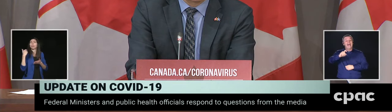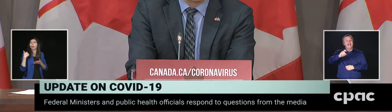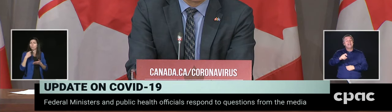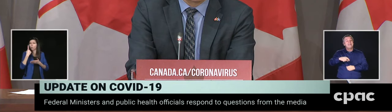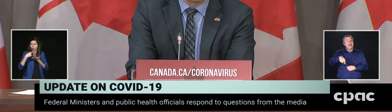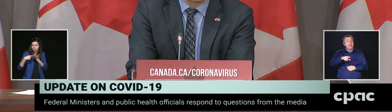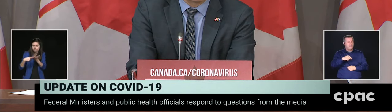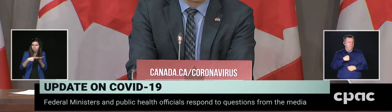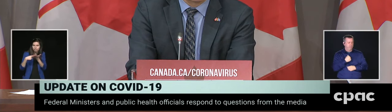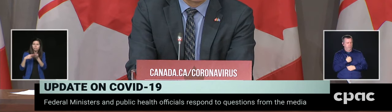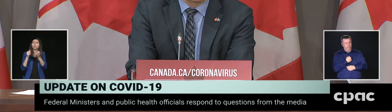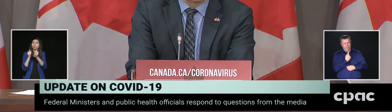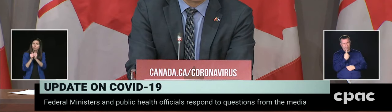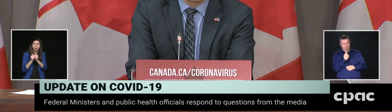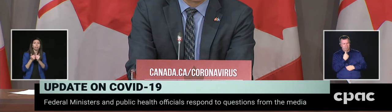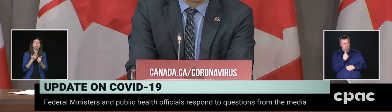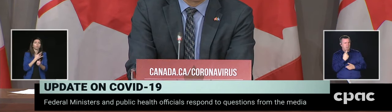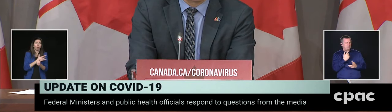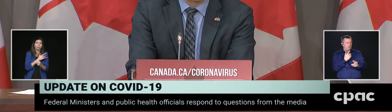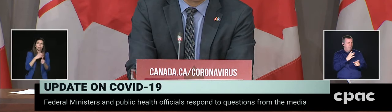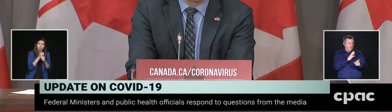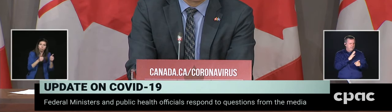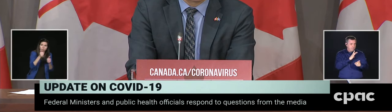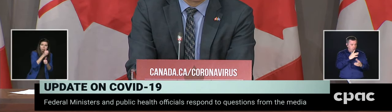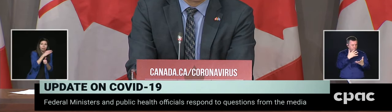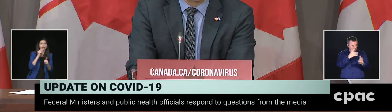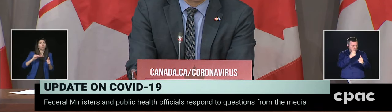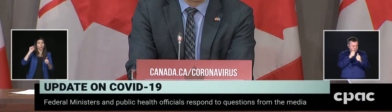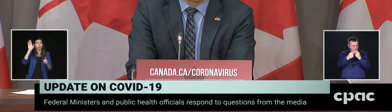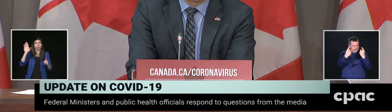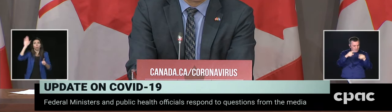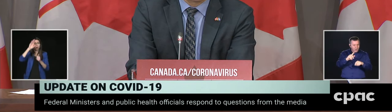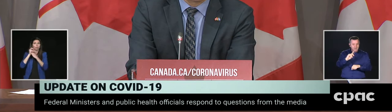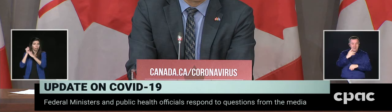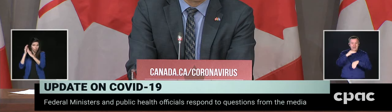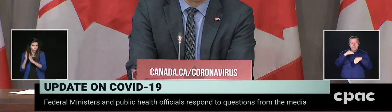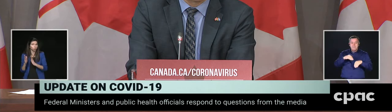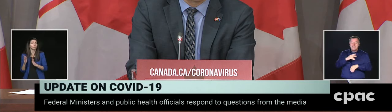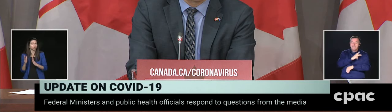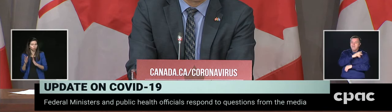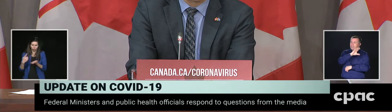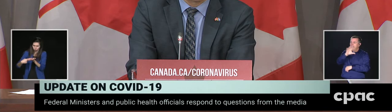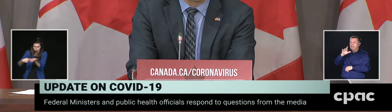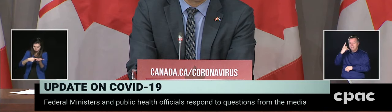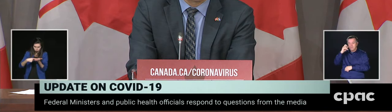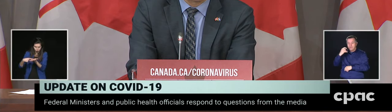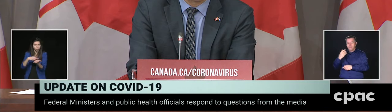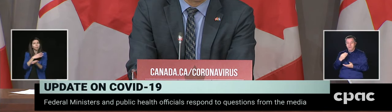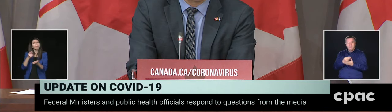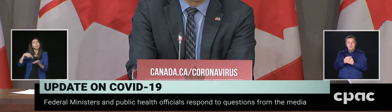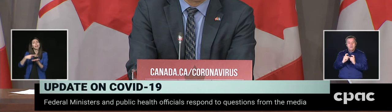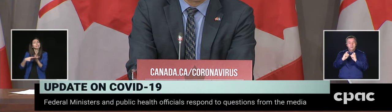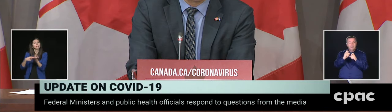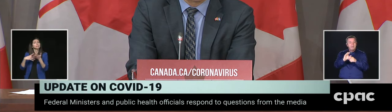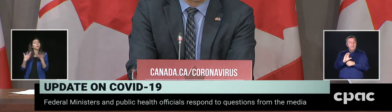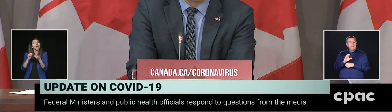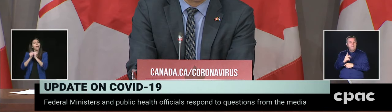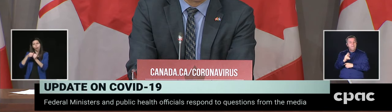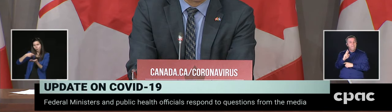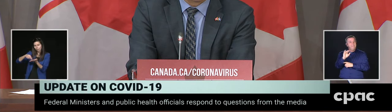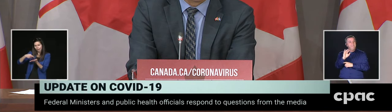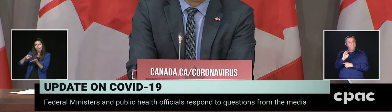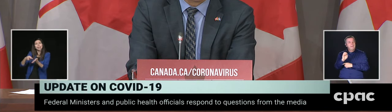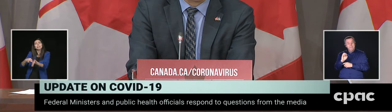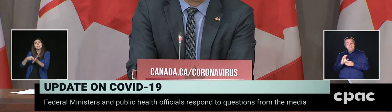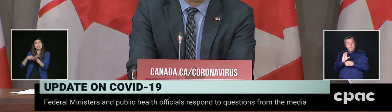y a un accord avec les premiers ministres des provinces pour accorder une prime? Si oui, pour combien de temps, à combien s'élève